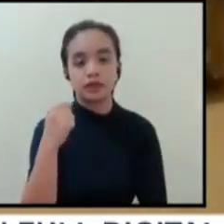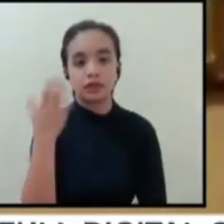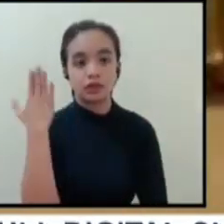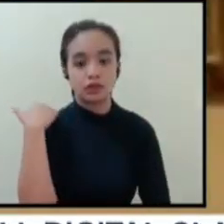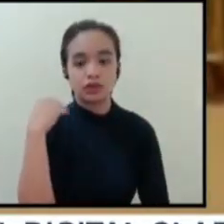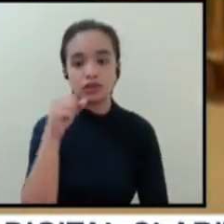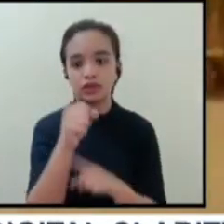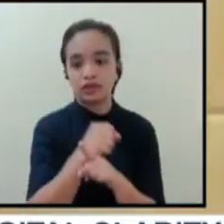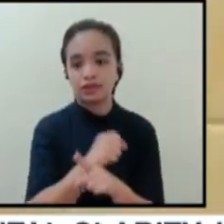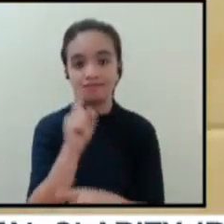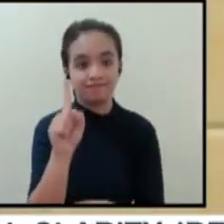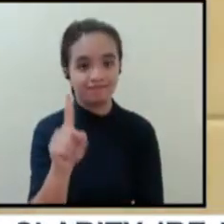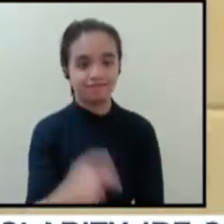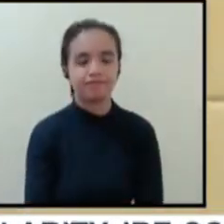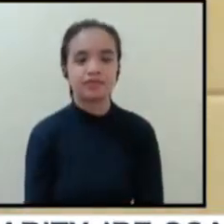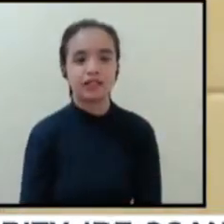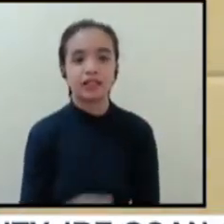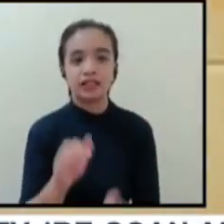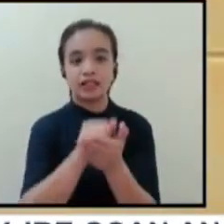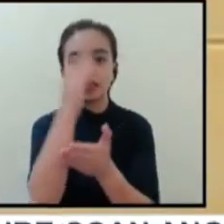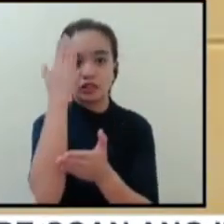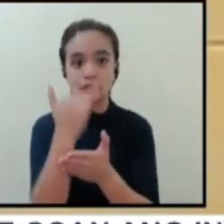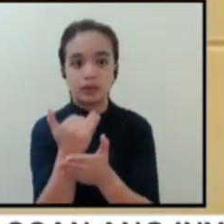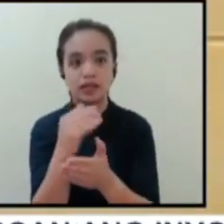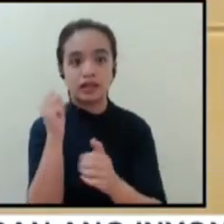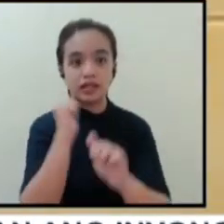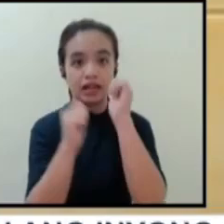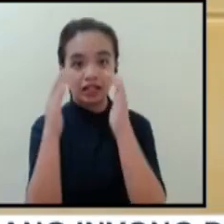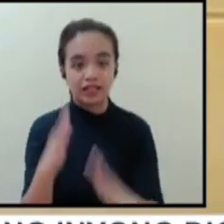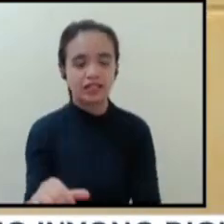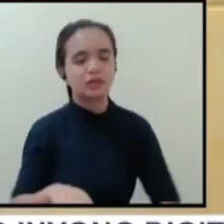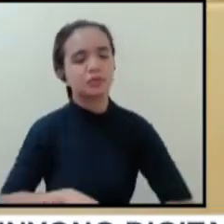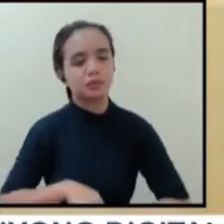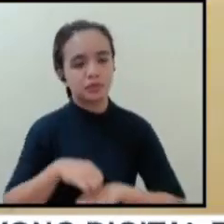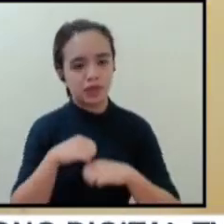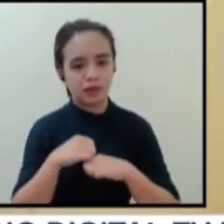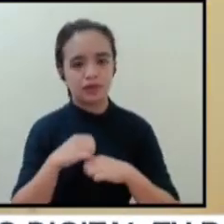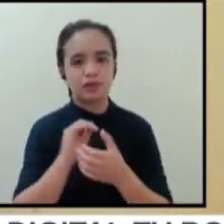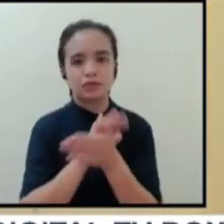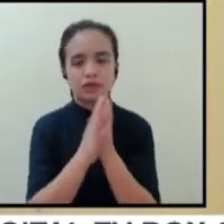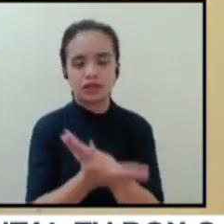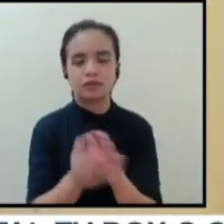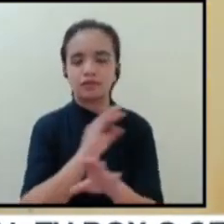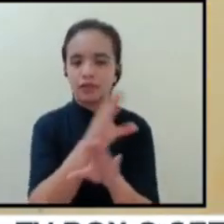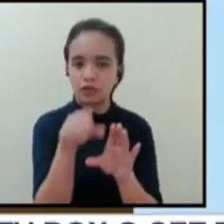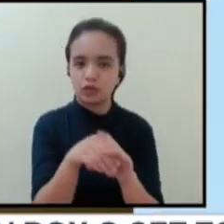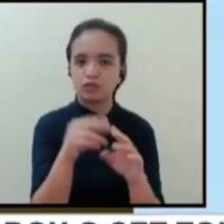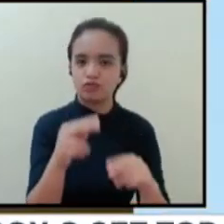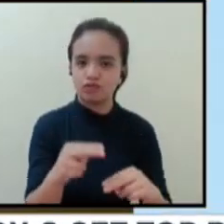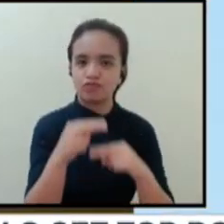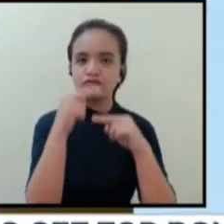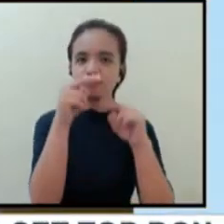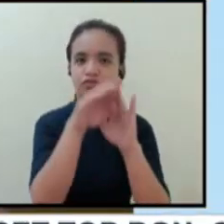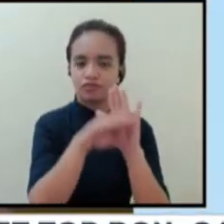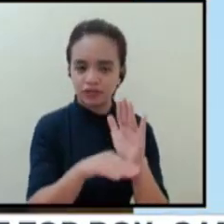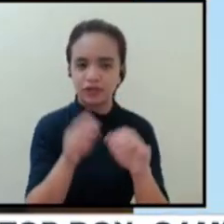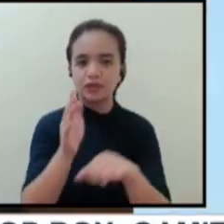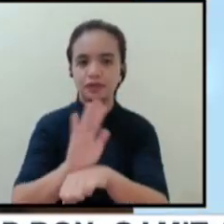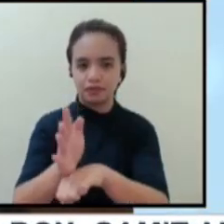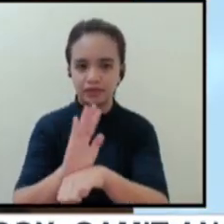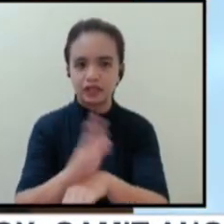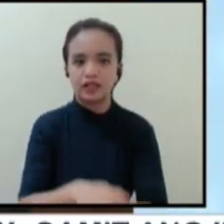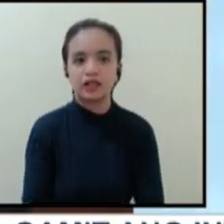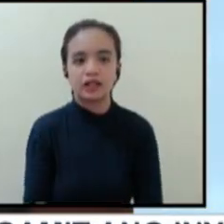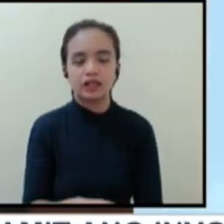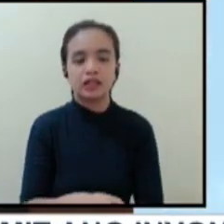1. Kaya naman, proud ang actress-producer na naging isa sa finalists ang kanyang pelikula sa muling pagbabalik ng